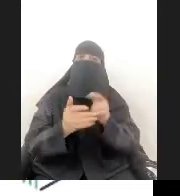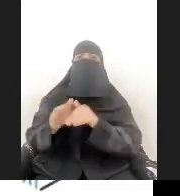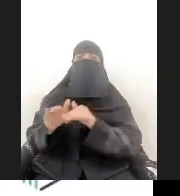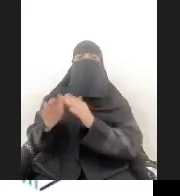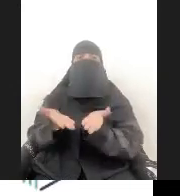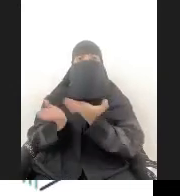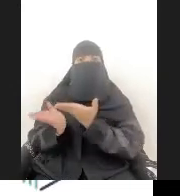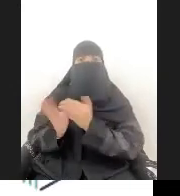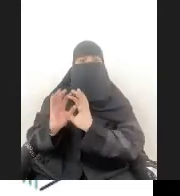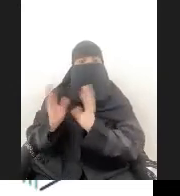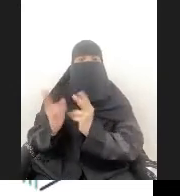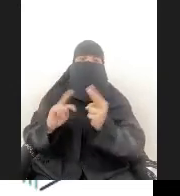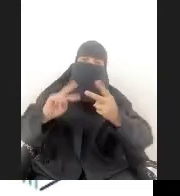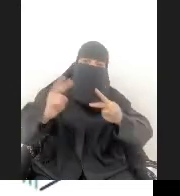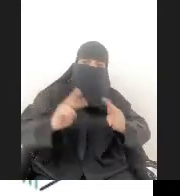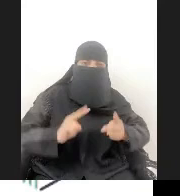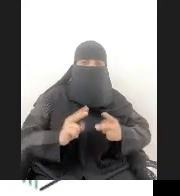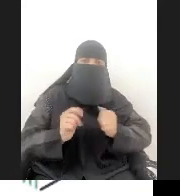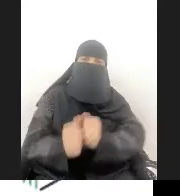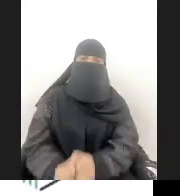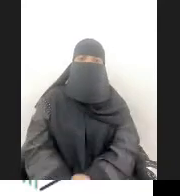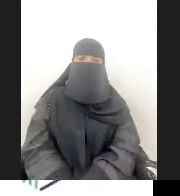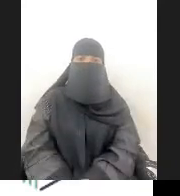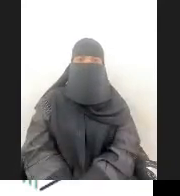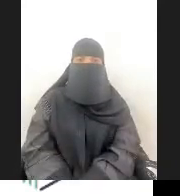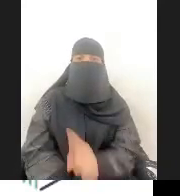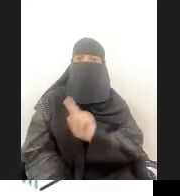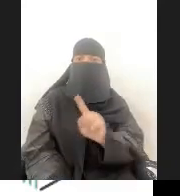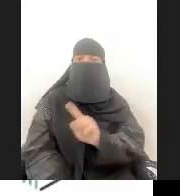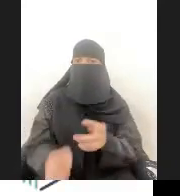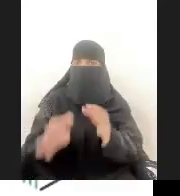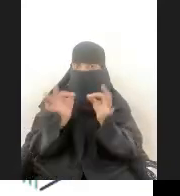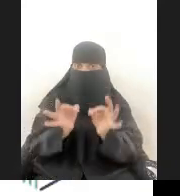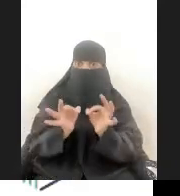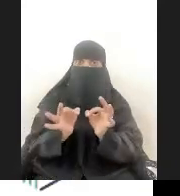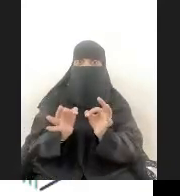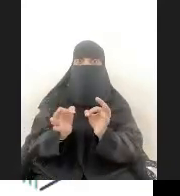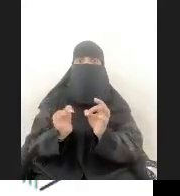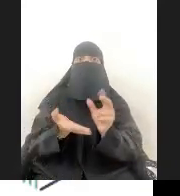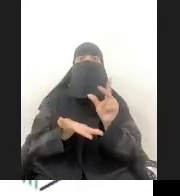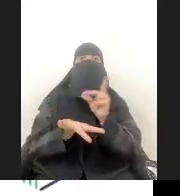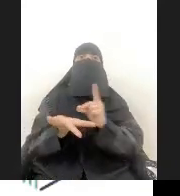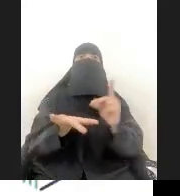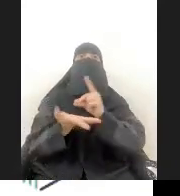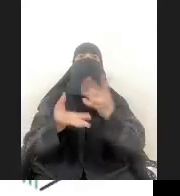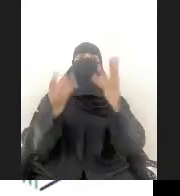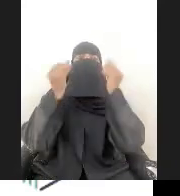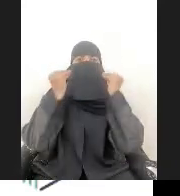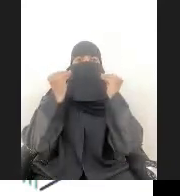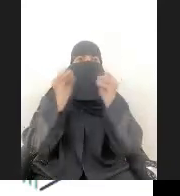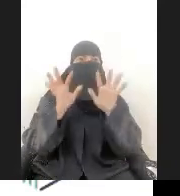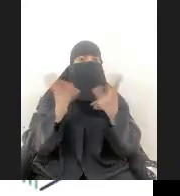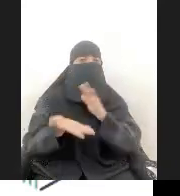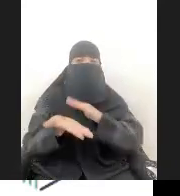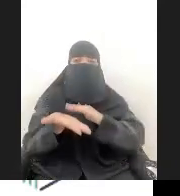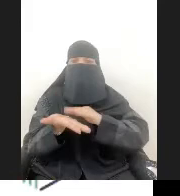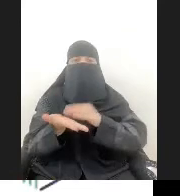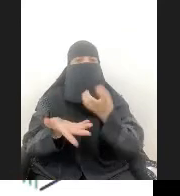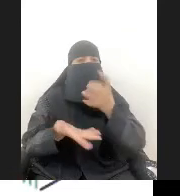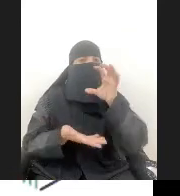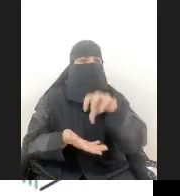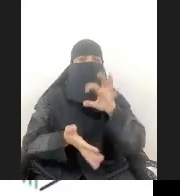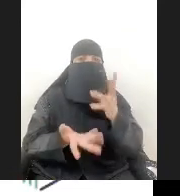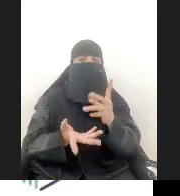التعليمي، يعني لم نحدد البيئة التعليمية، ولم كذلك نضع الأساليب المناسبة لتلك البيئة، لم نضع